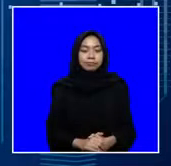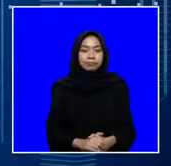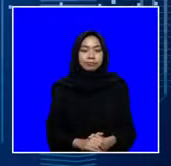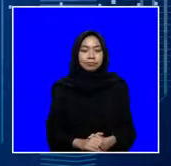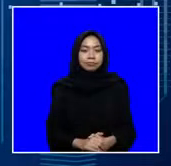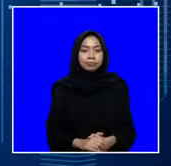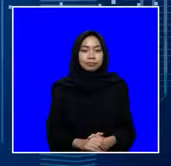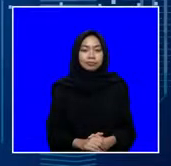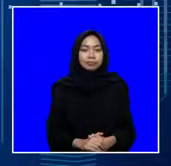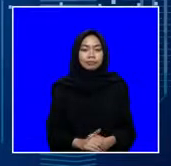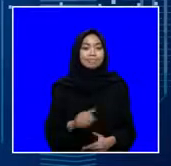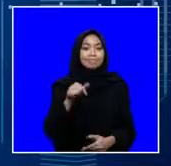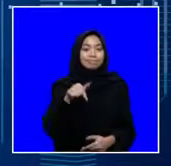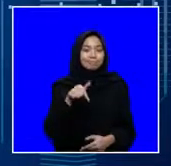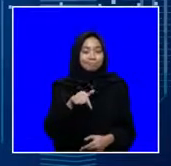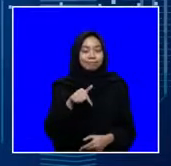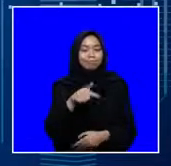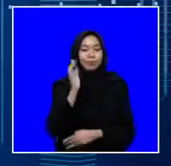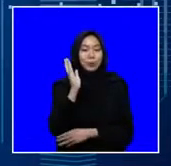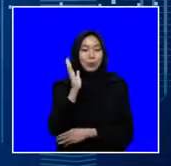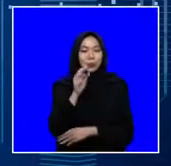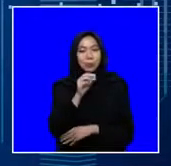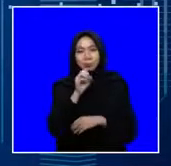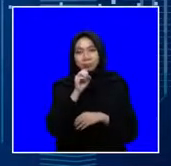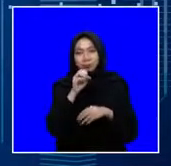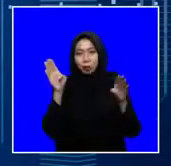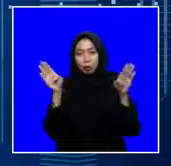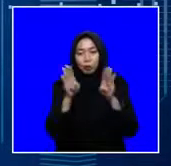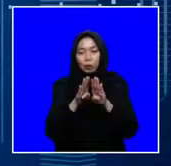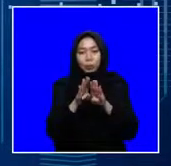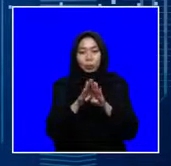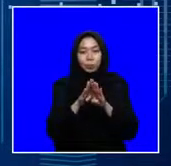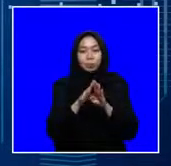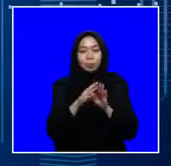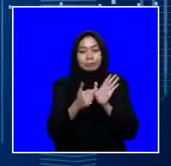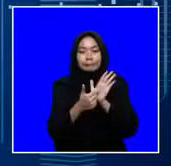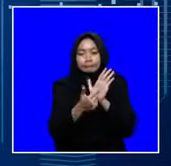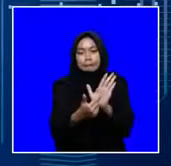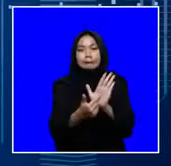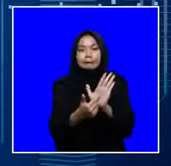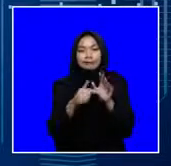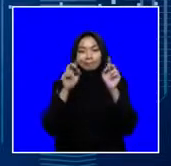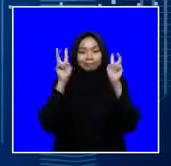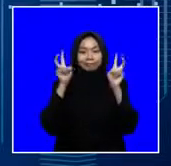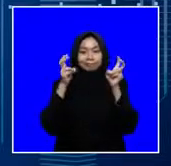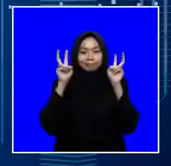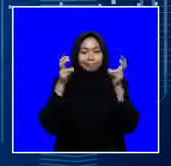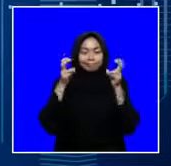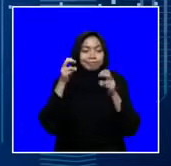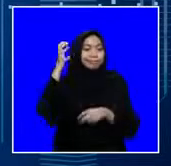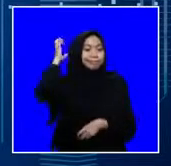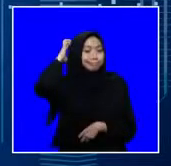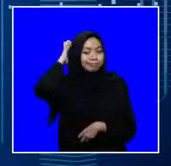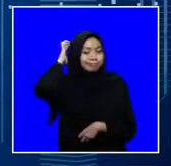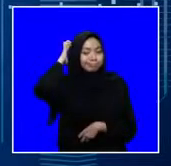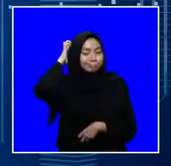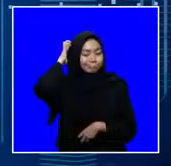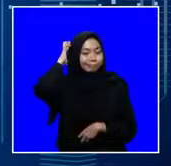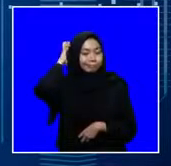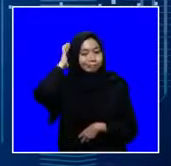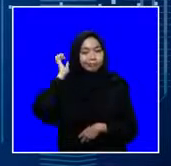Sebagai beberapa patah kata penutup, saya ingin menyebut apa yang disebut ibu kita, R.A.